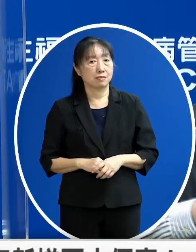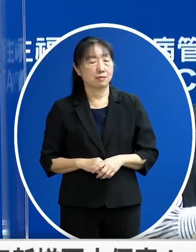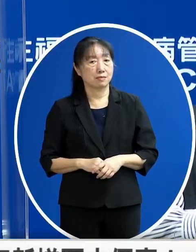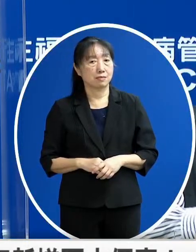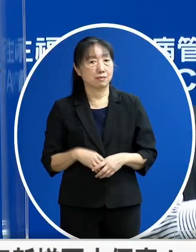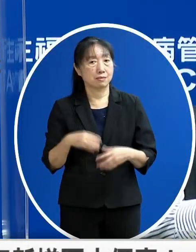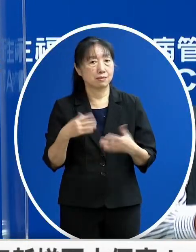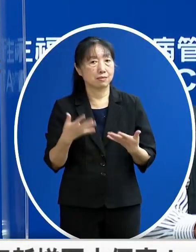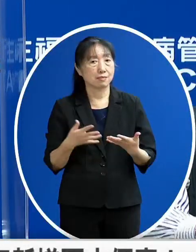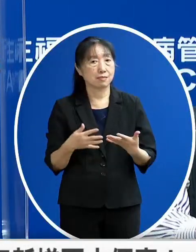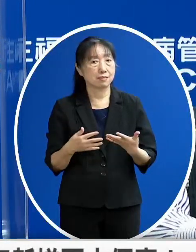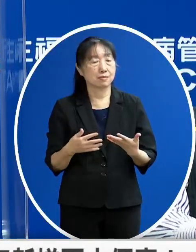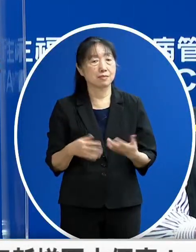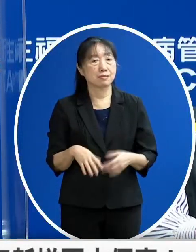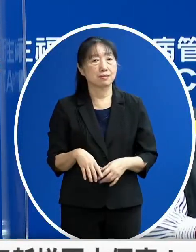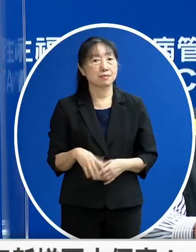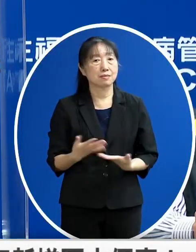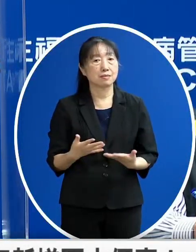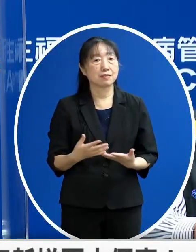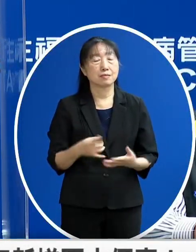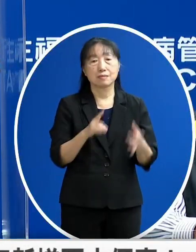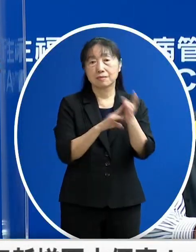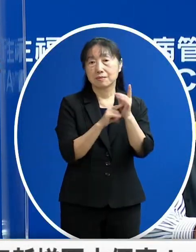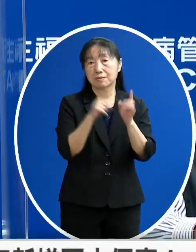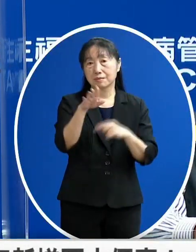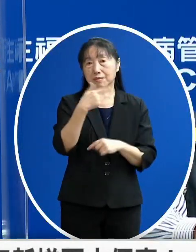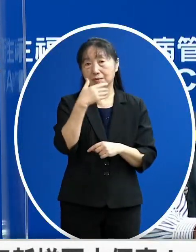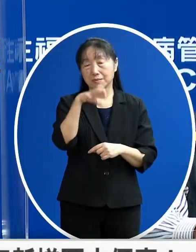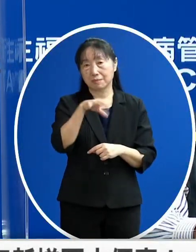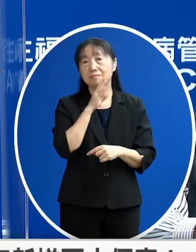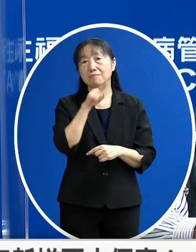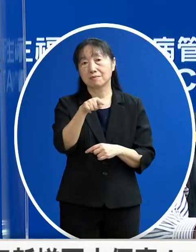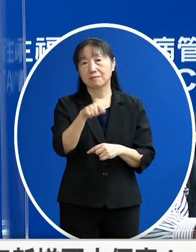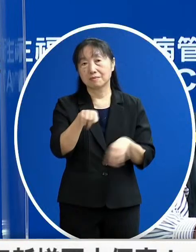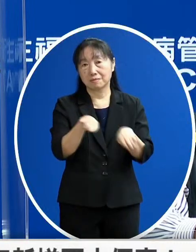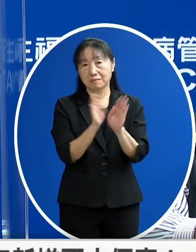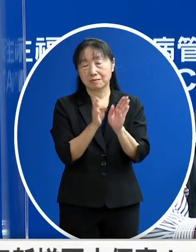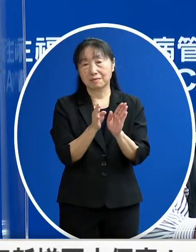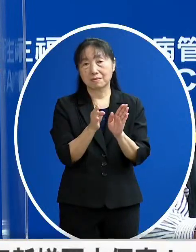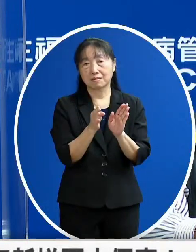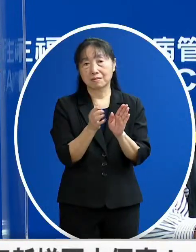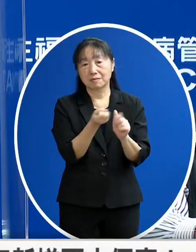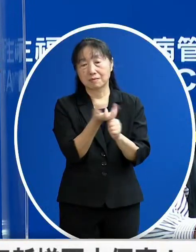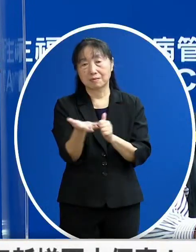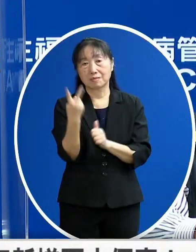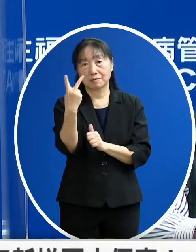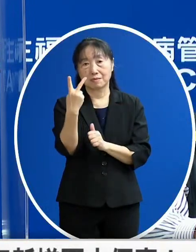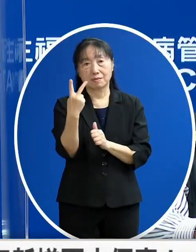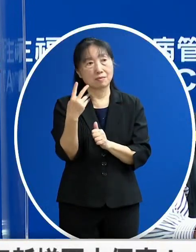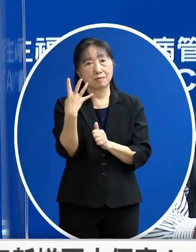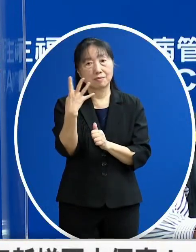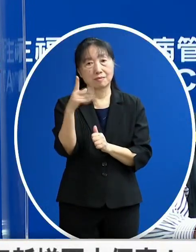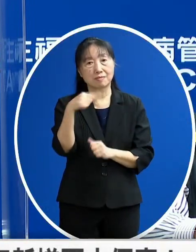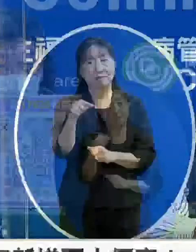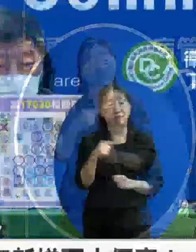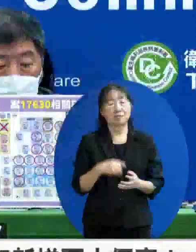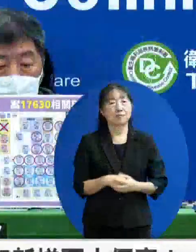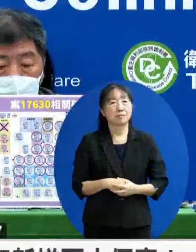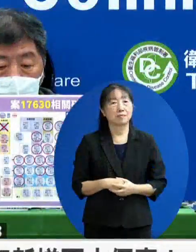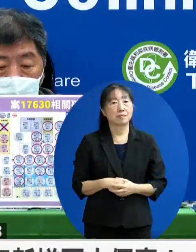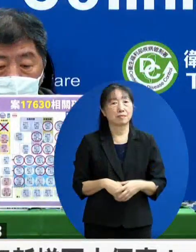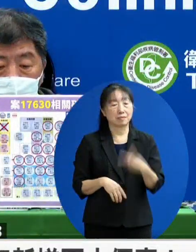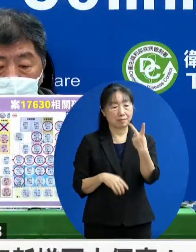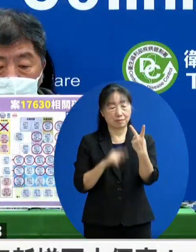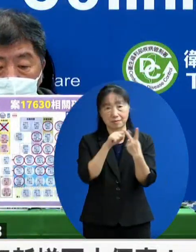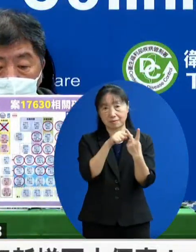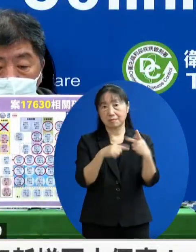有在哈从西堤哈西堤餐厅里面哈衍生的哈。有2例哦，有4例哈，有